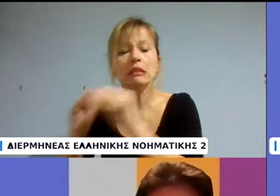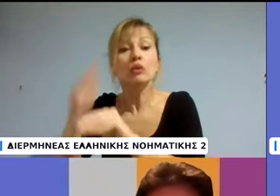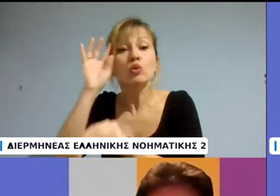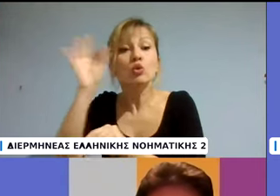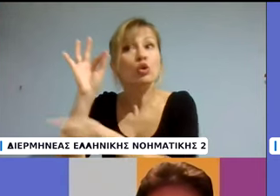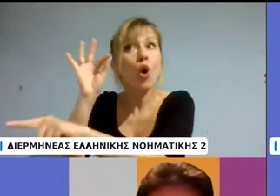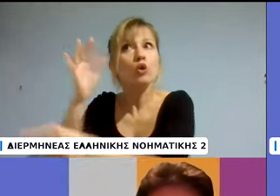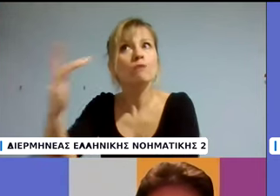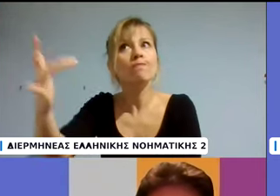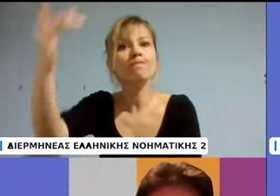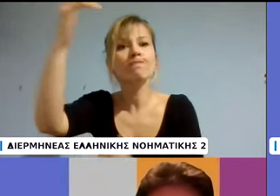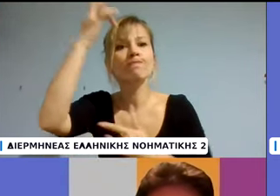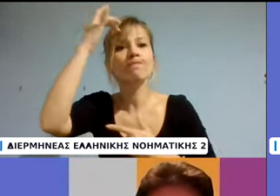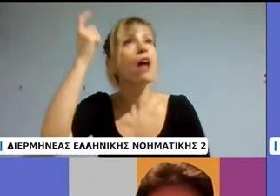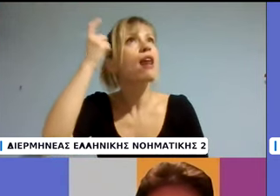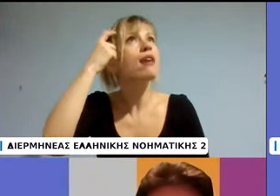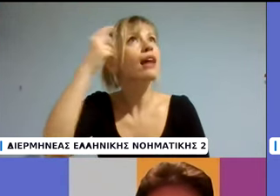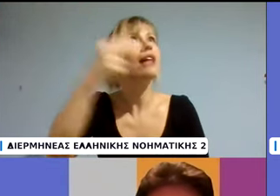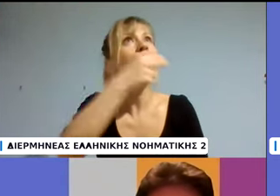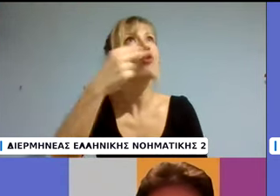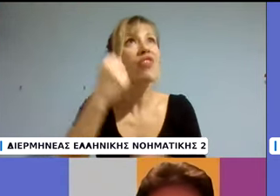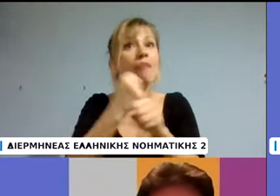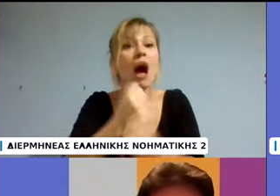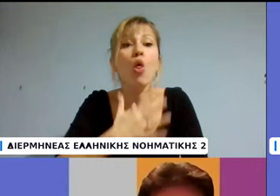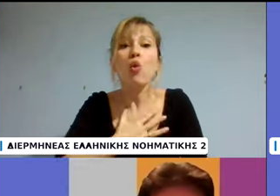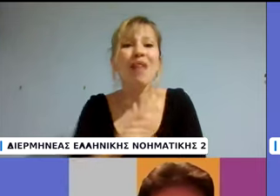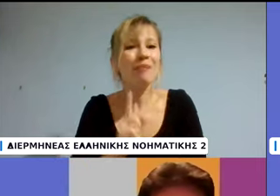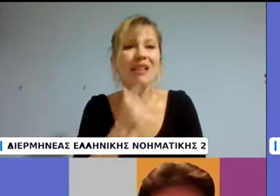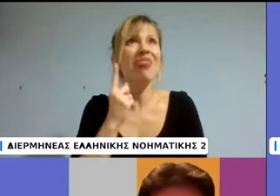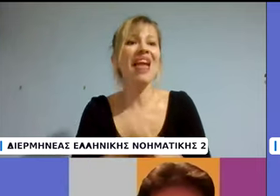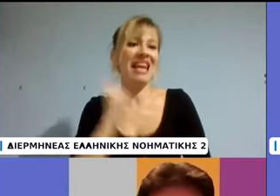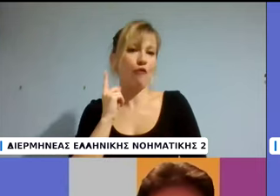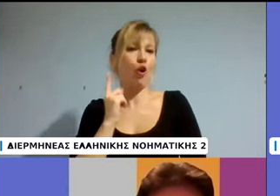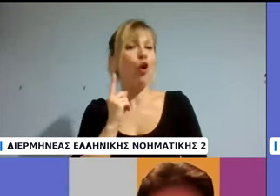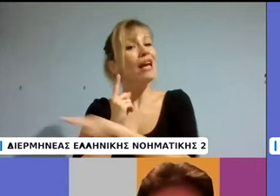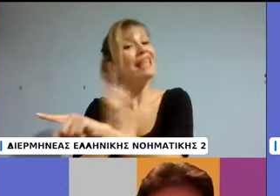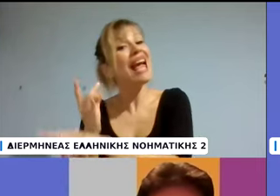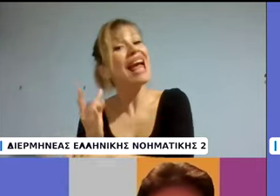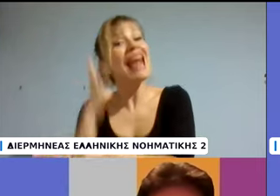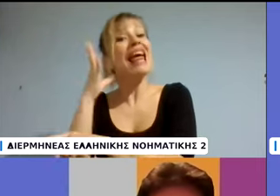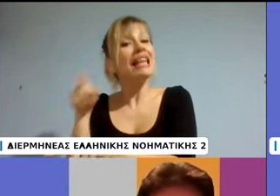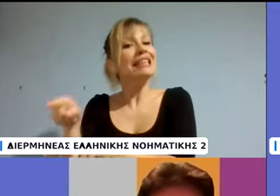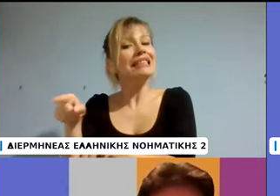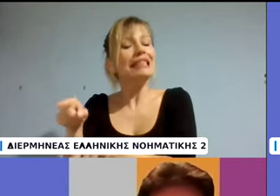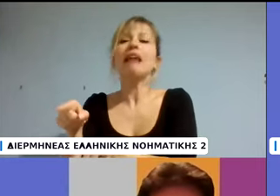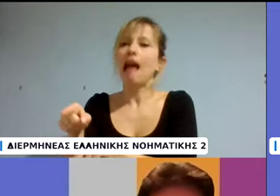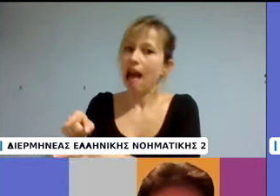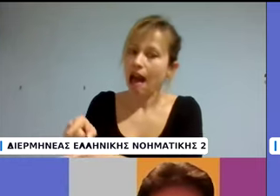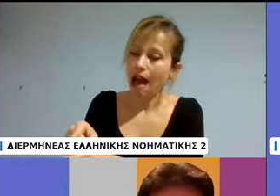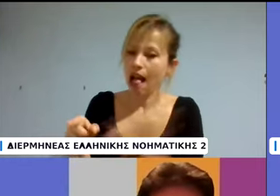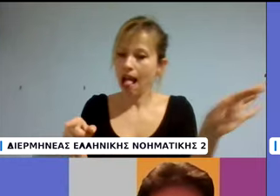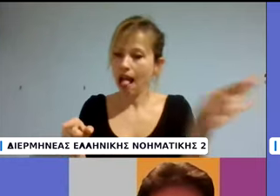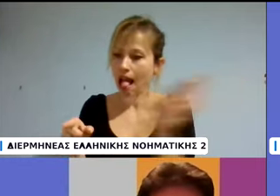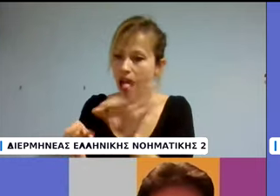το καταλάβουν μόνον, ας μου επιτραπεί η έκφραση, όταν την πατήσουν και πάρουν μία μη